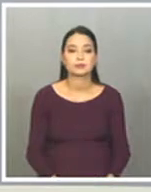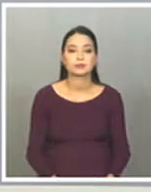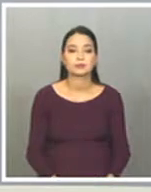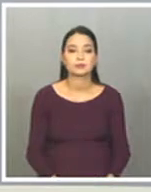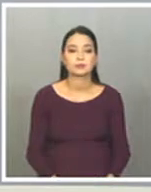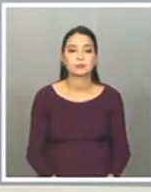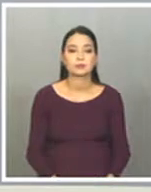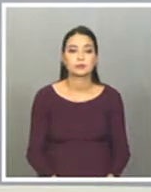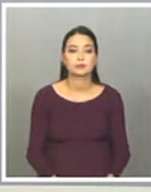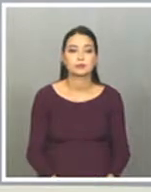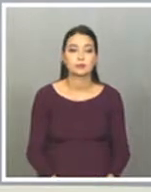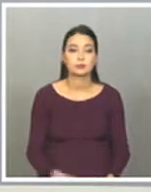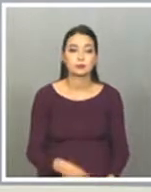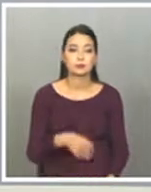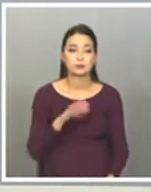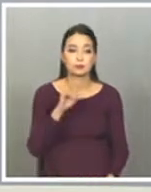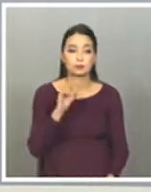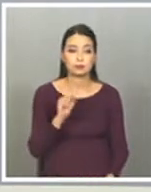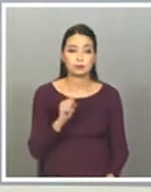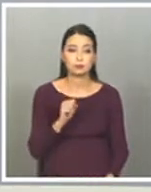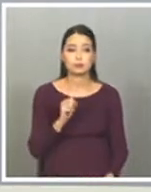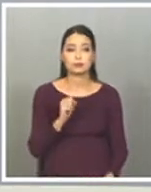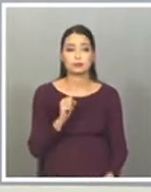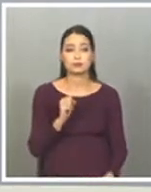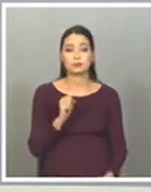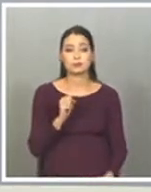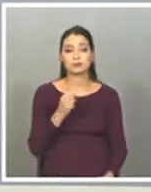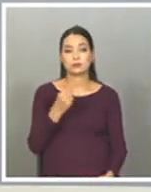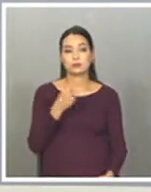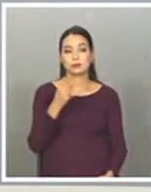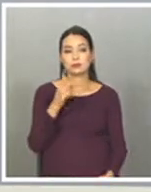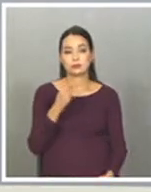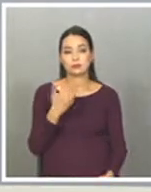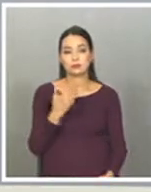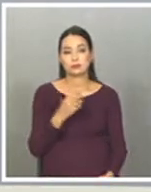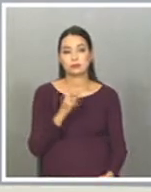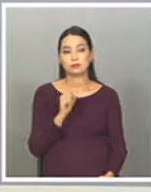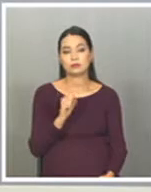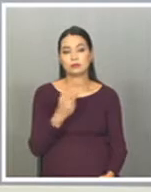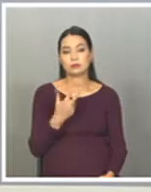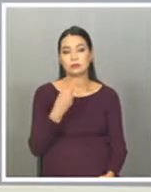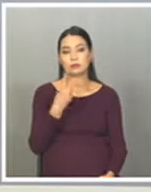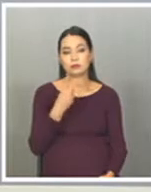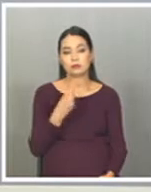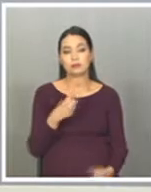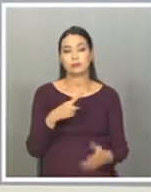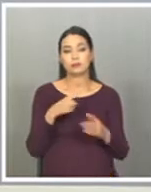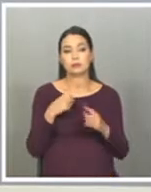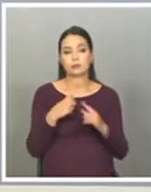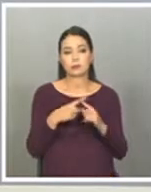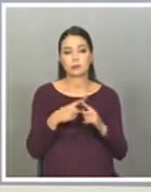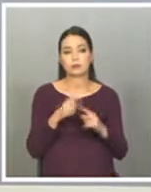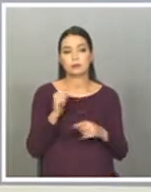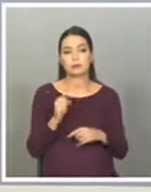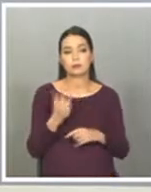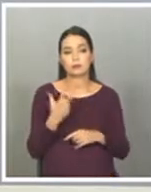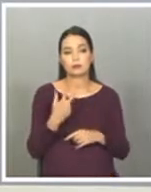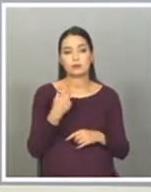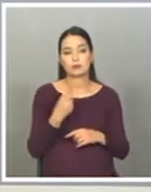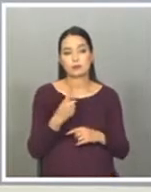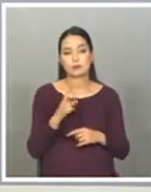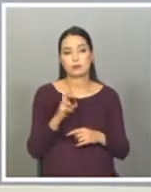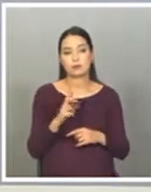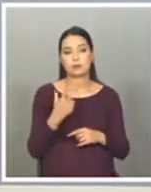А азайтылған б бөлінген а-ның 3-тен 2 дәрісі қосылған а-ның 3-тен 1 дәрісі көбейтілген б-ның 3-тен 1 дәрісі